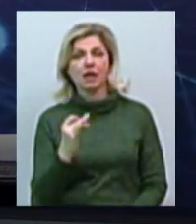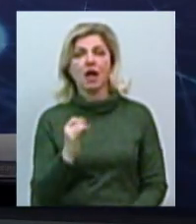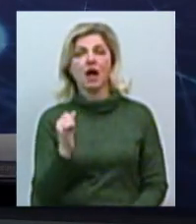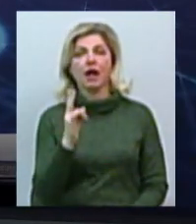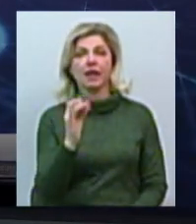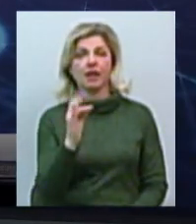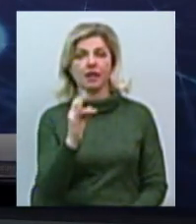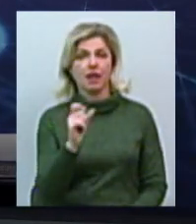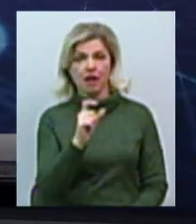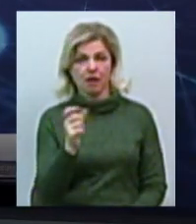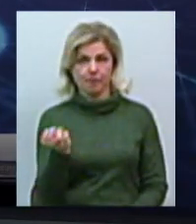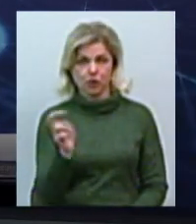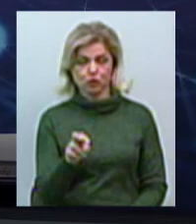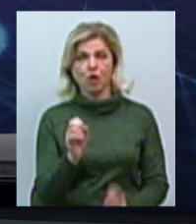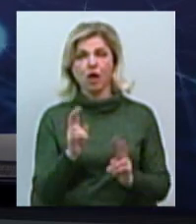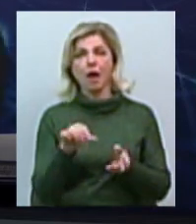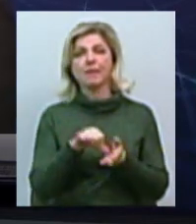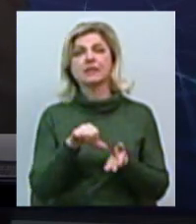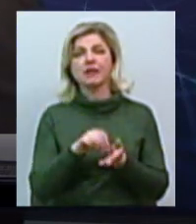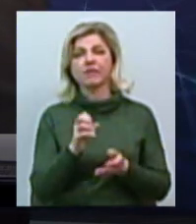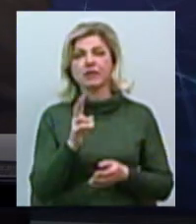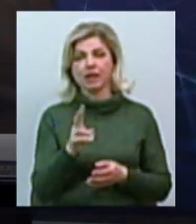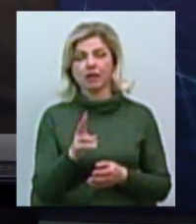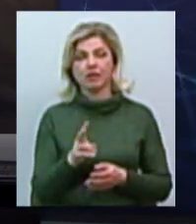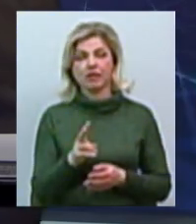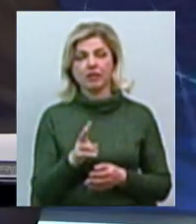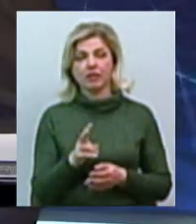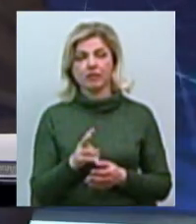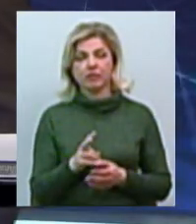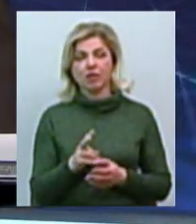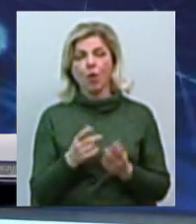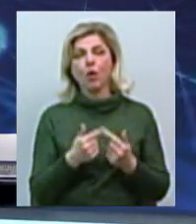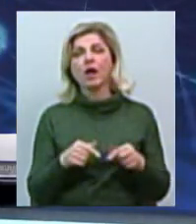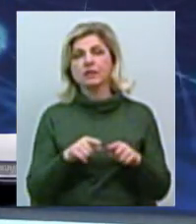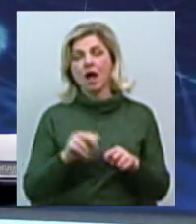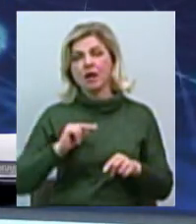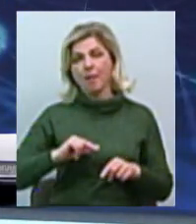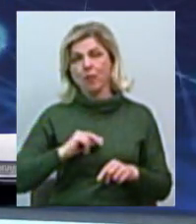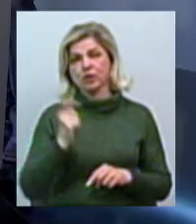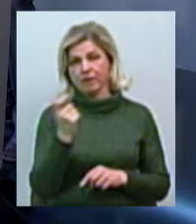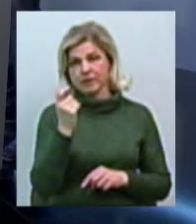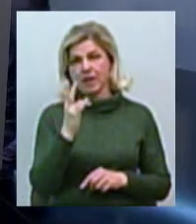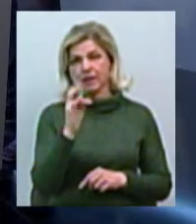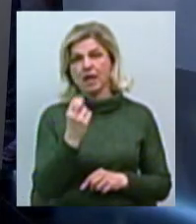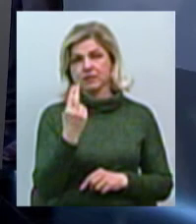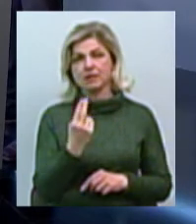Кінах прийшов як представник. Спільно представницького органу роботодавців на національному рівні.